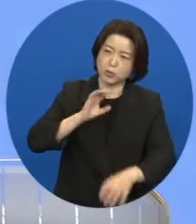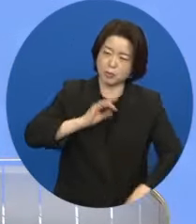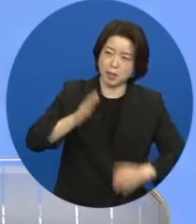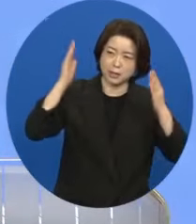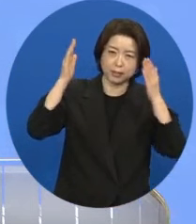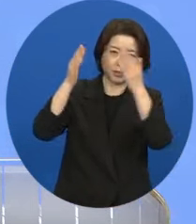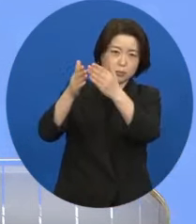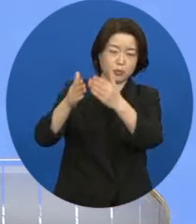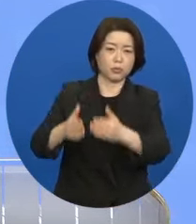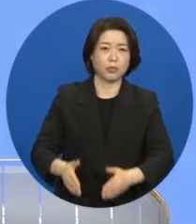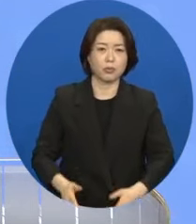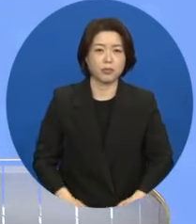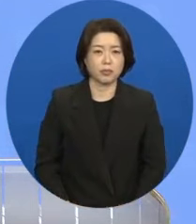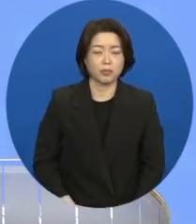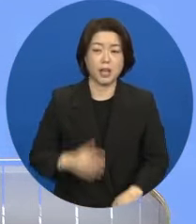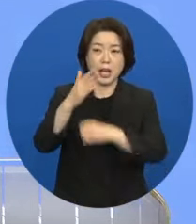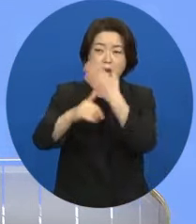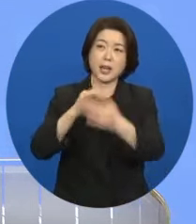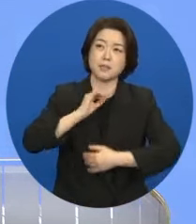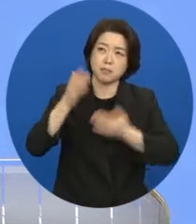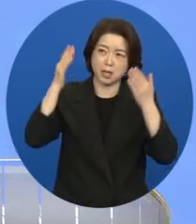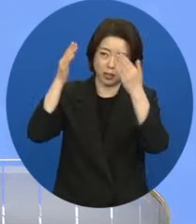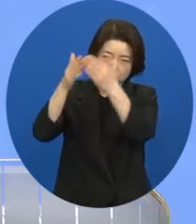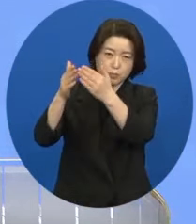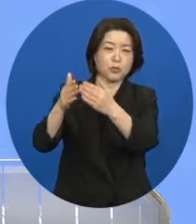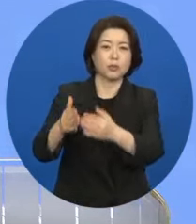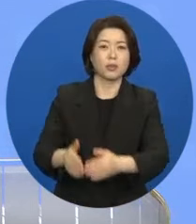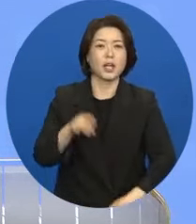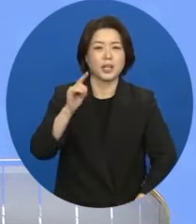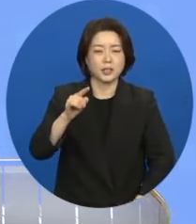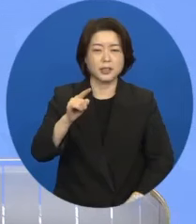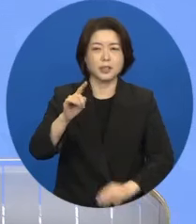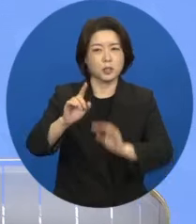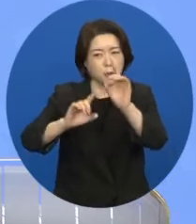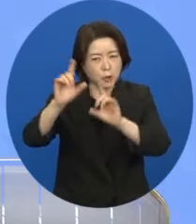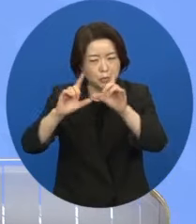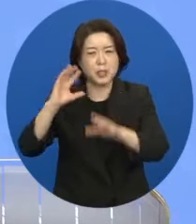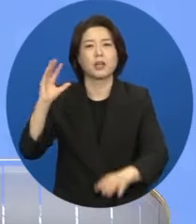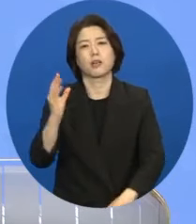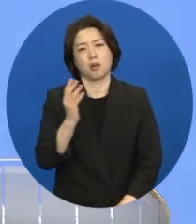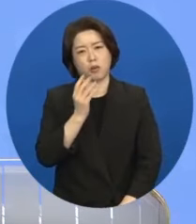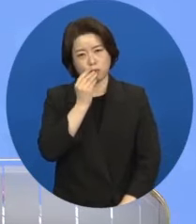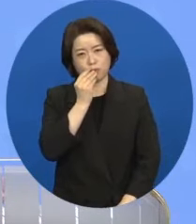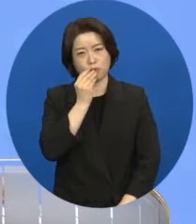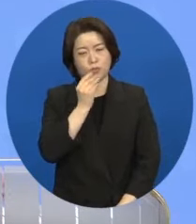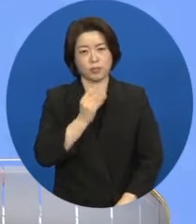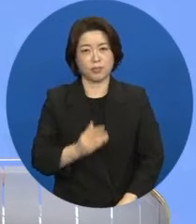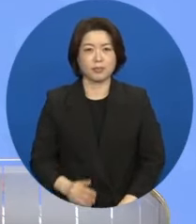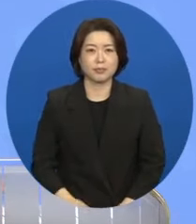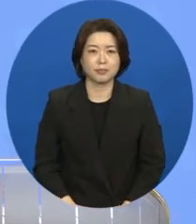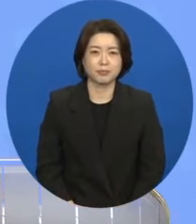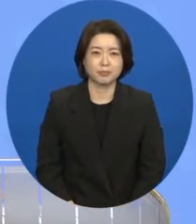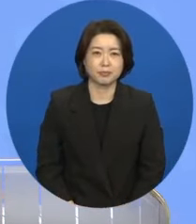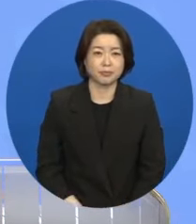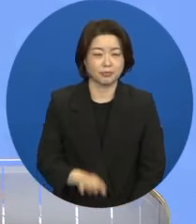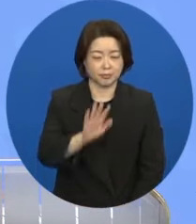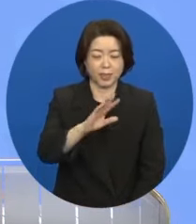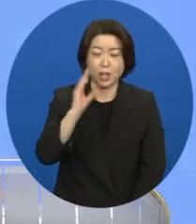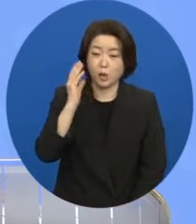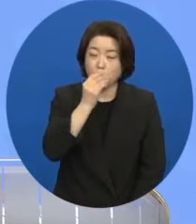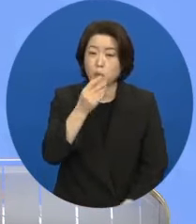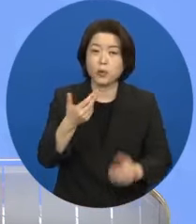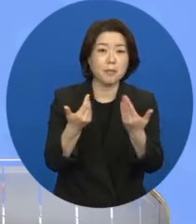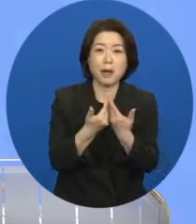것 하나님만 주목하는 것 그 상태가 거룩한 상태입니다 자 그러면 거룩의 반대는